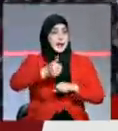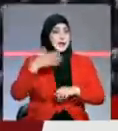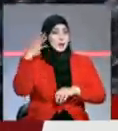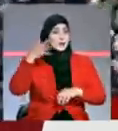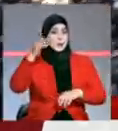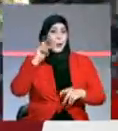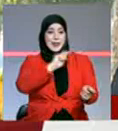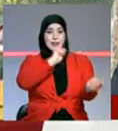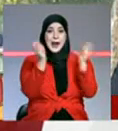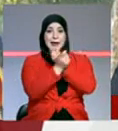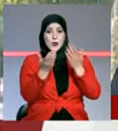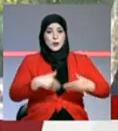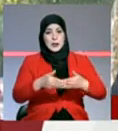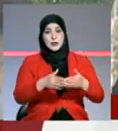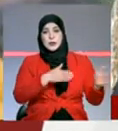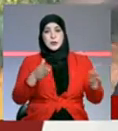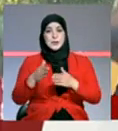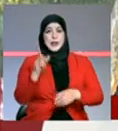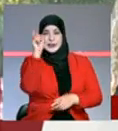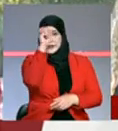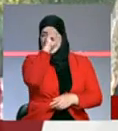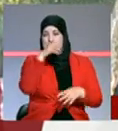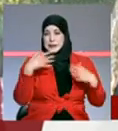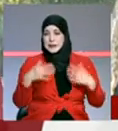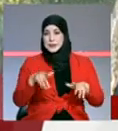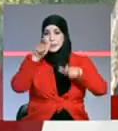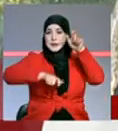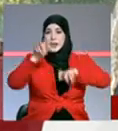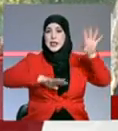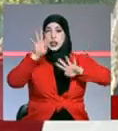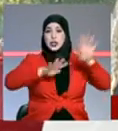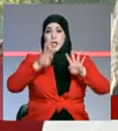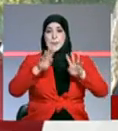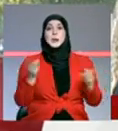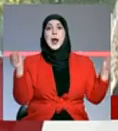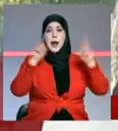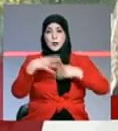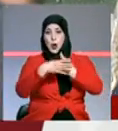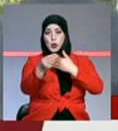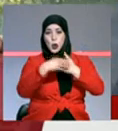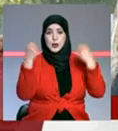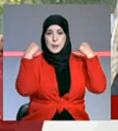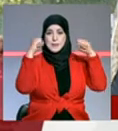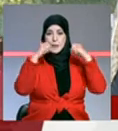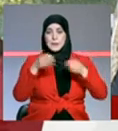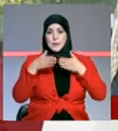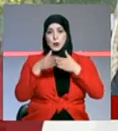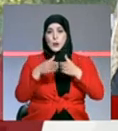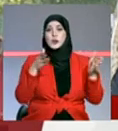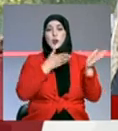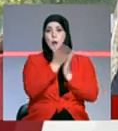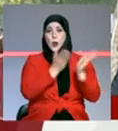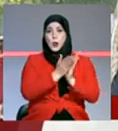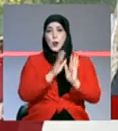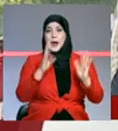تغيير واقعها؟ صعيب ياسر أنه الشعب شي يخرج ويتلم معناها بالطريقة هذه ويطلبوا بالحاجات بالحقوق نتاعها، ما خاطر